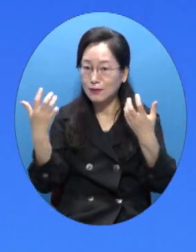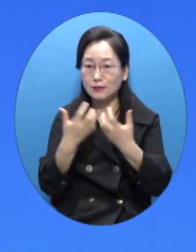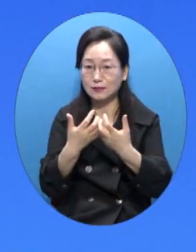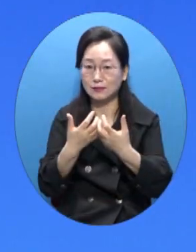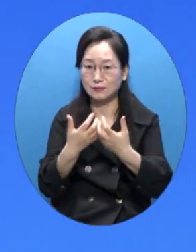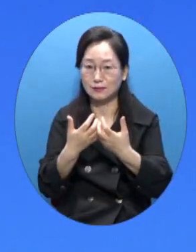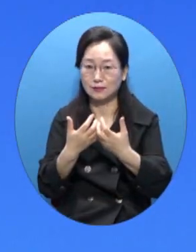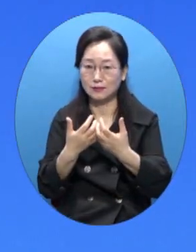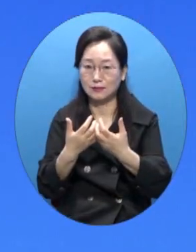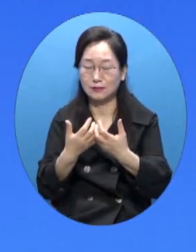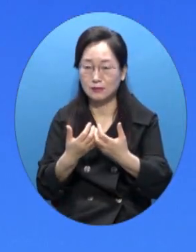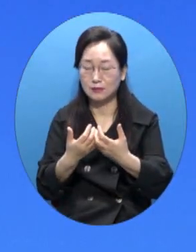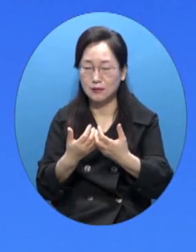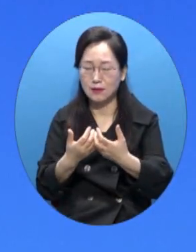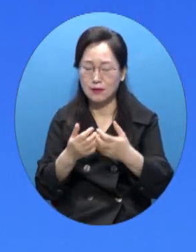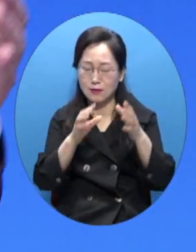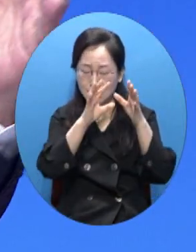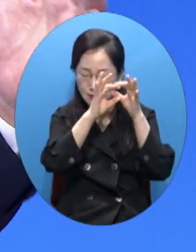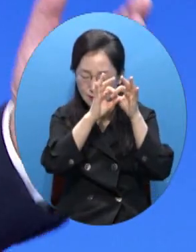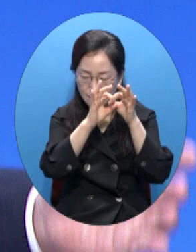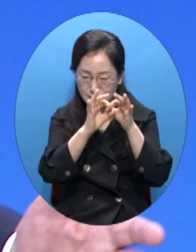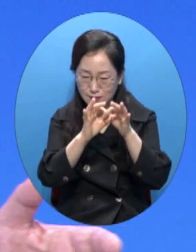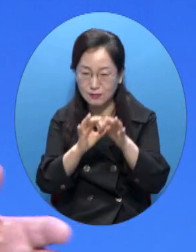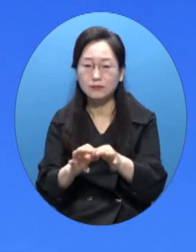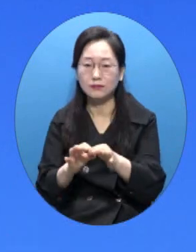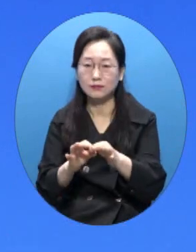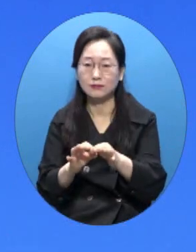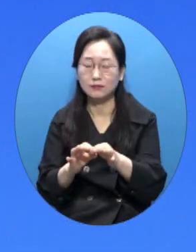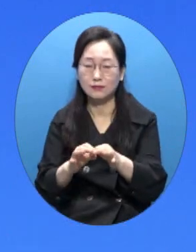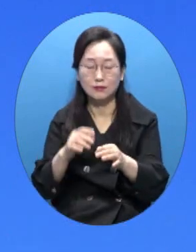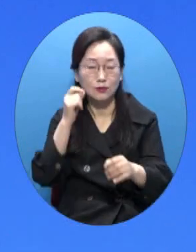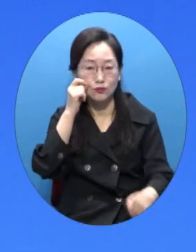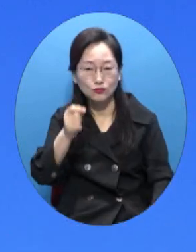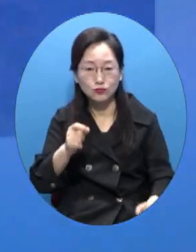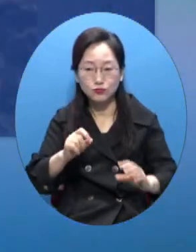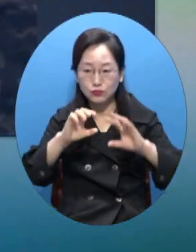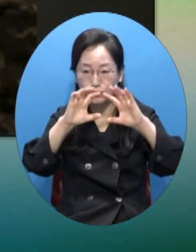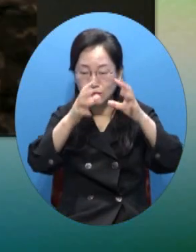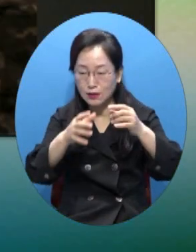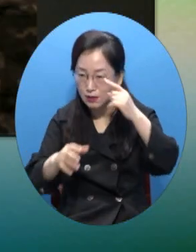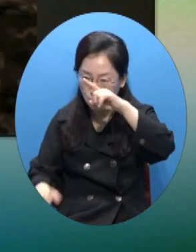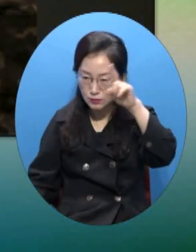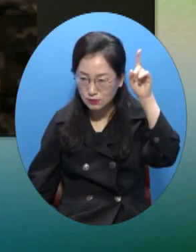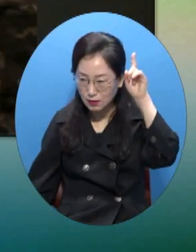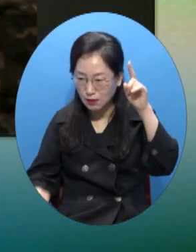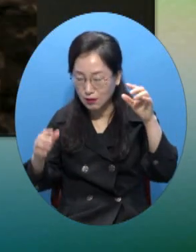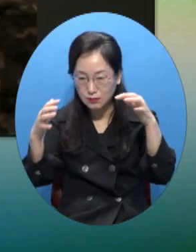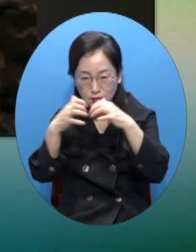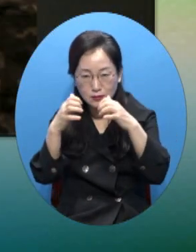있습니다. 끝이 보이지 않는 우크라이나 러시아 전쟁을 보면